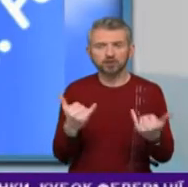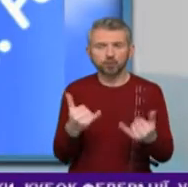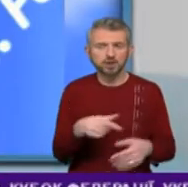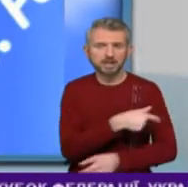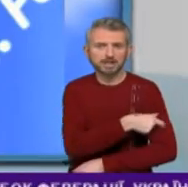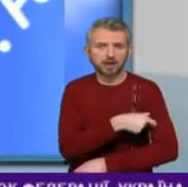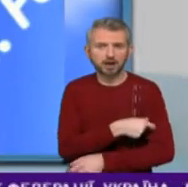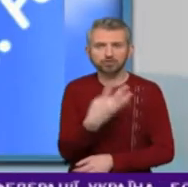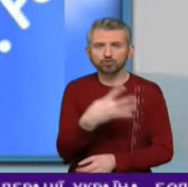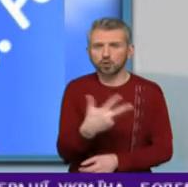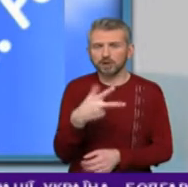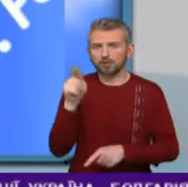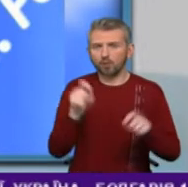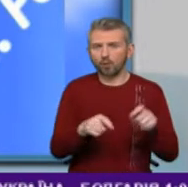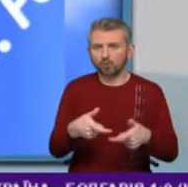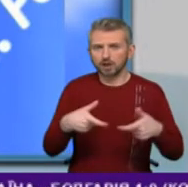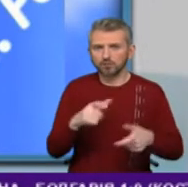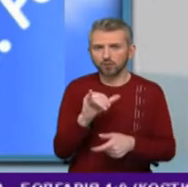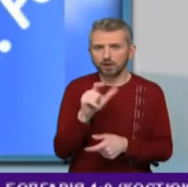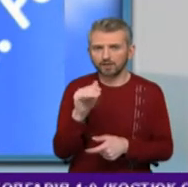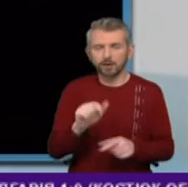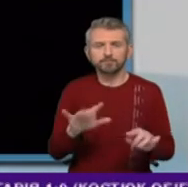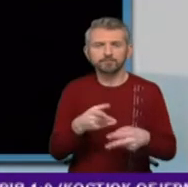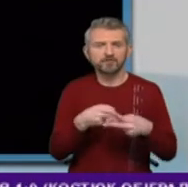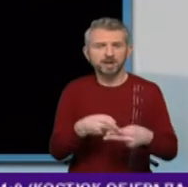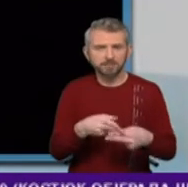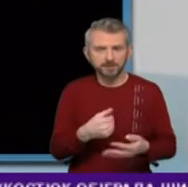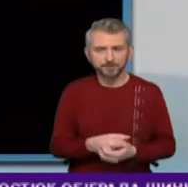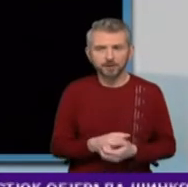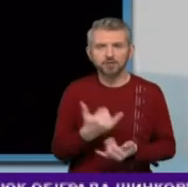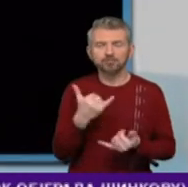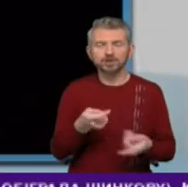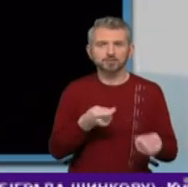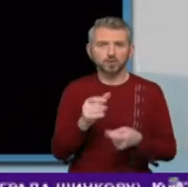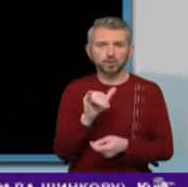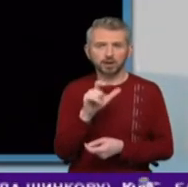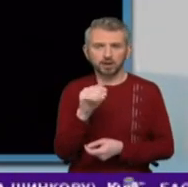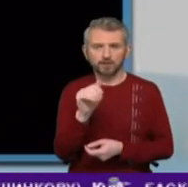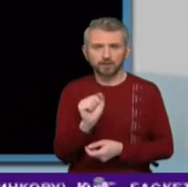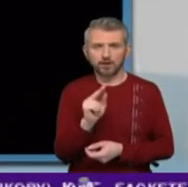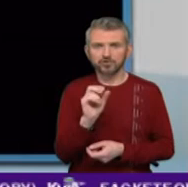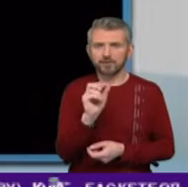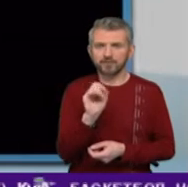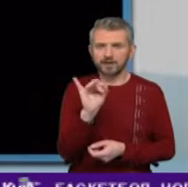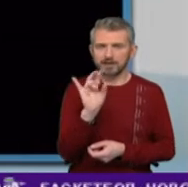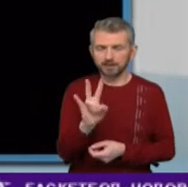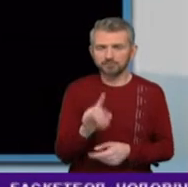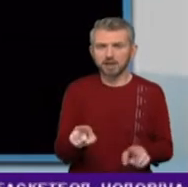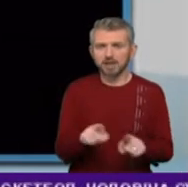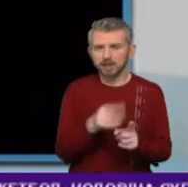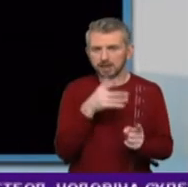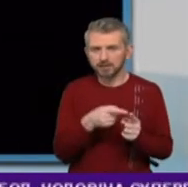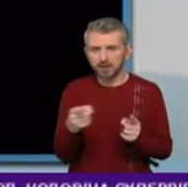делегати 43-го конгресу УЄФА, який відбувся у Римі. Чинний керманич УЄФА Олександр Чеферін на такий самий